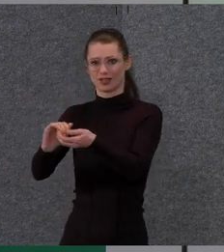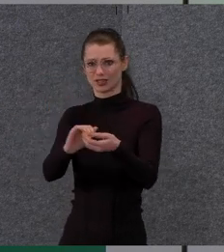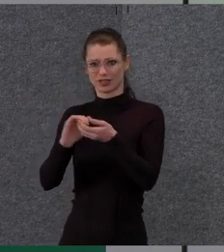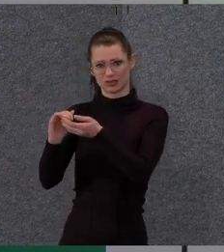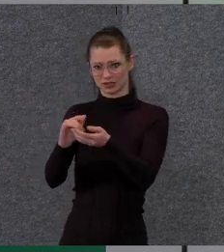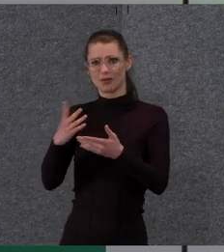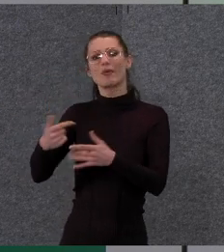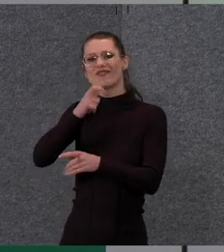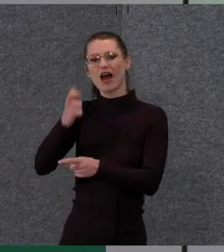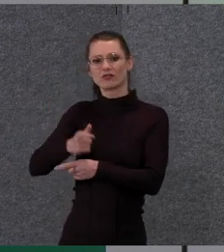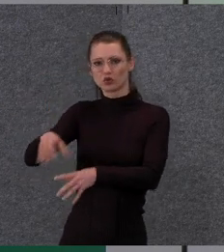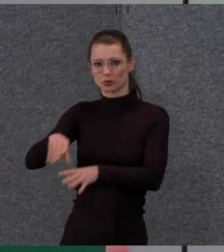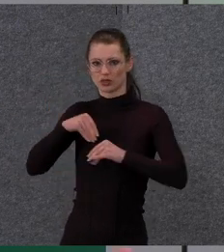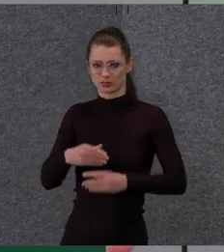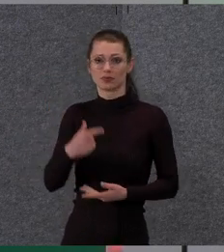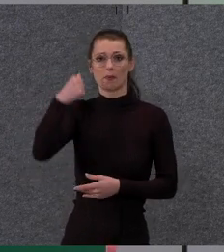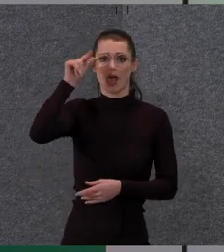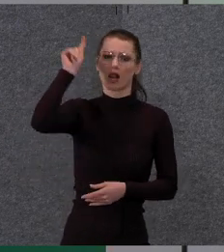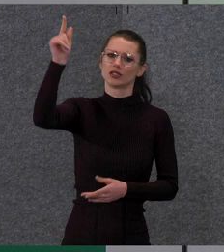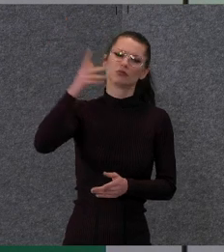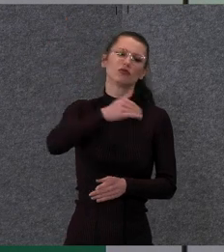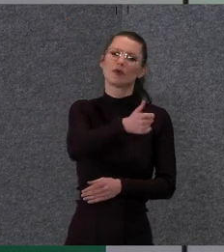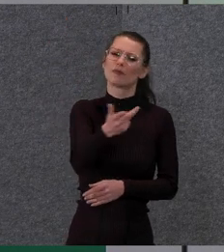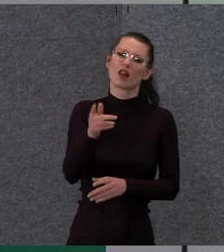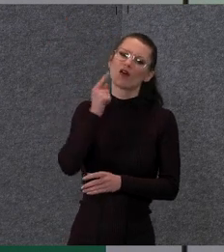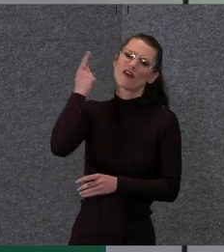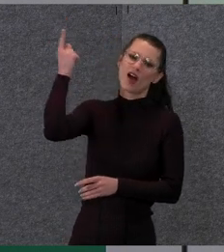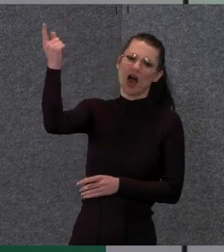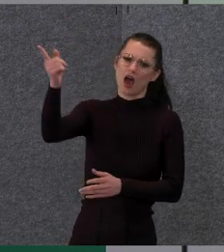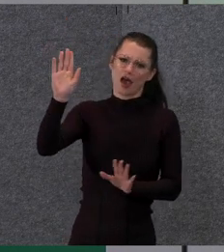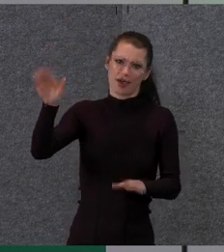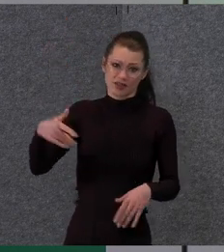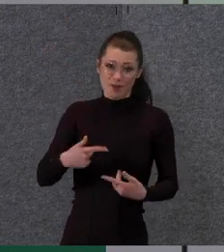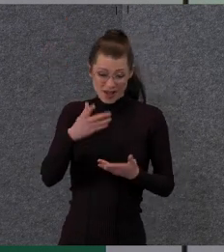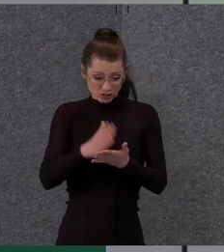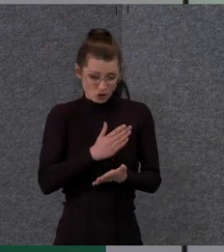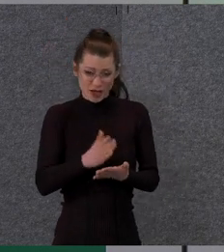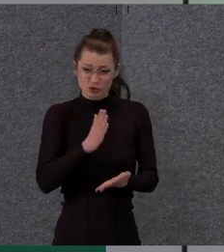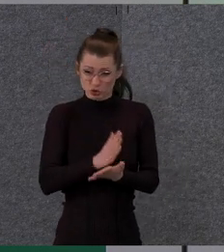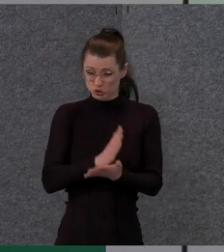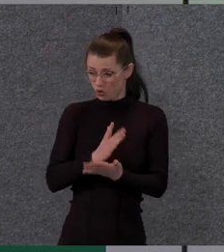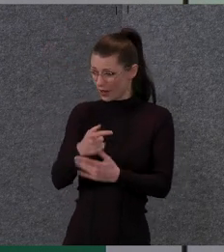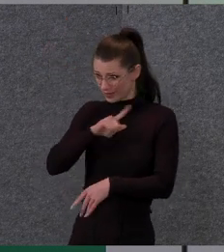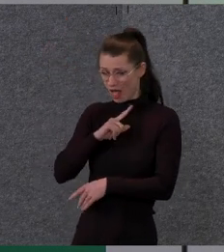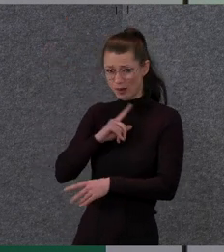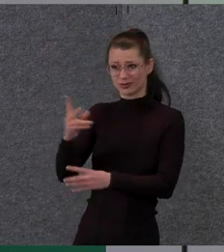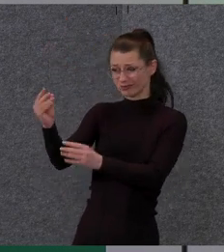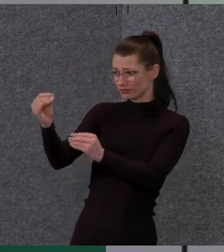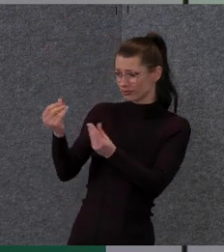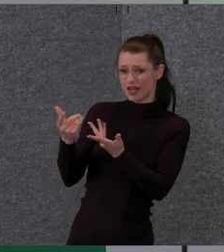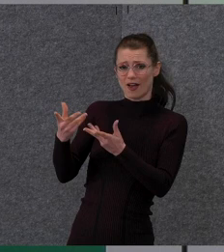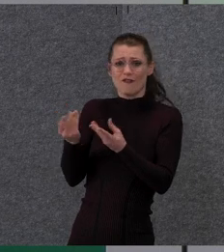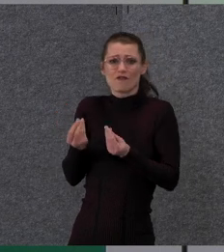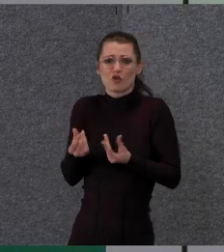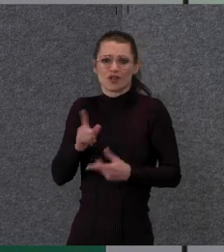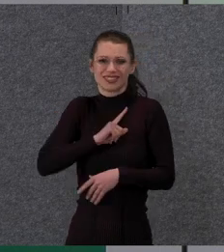Verantwortung übernehmen. Berlin scheint für manche weit weg zu sein. Die Entscheidungen sind aber unmittelbar vor der eigenen Haustür erlebbar. Wenn man wie ich